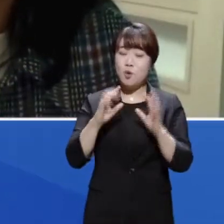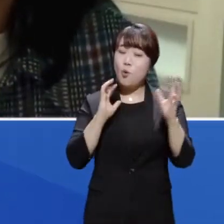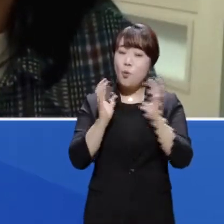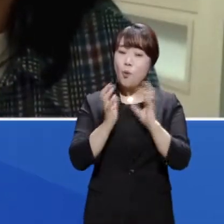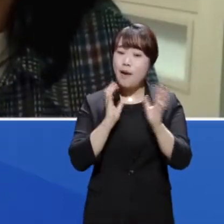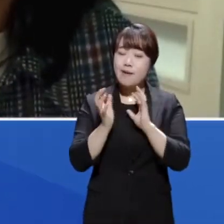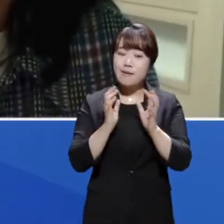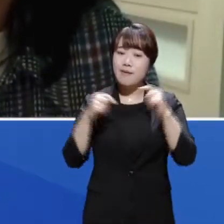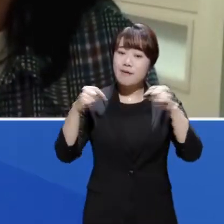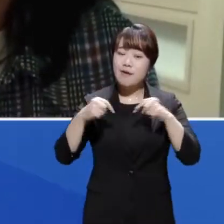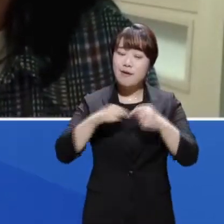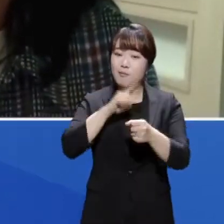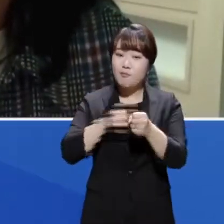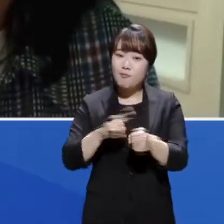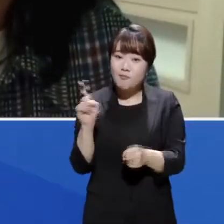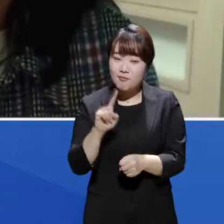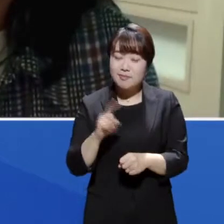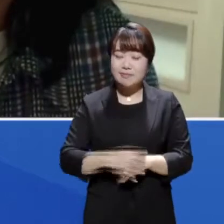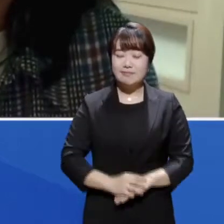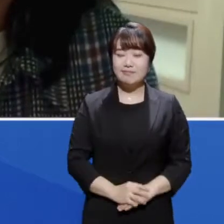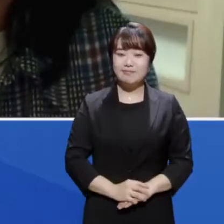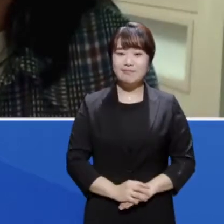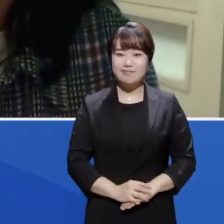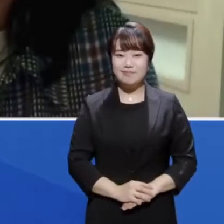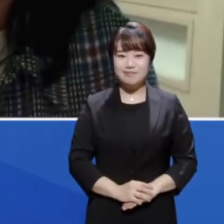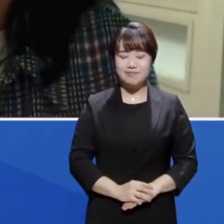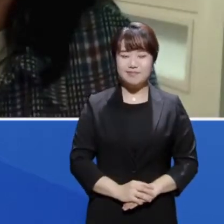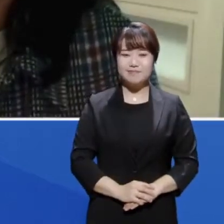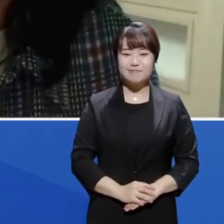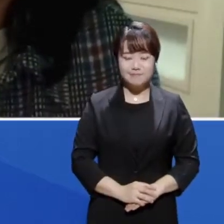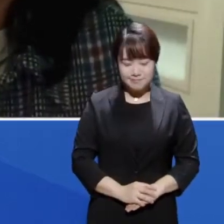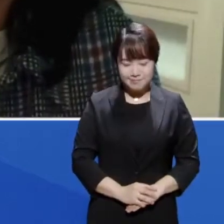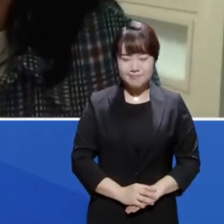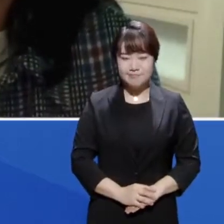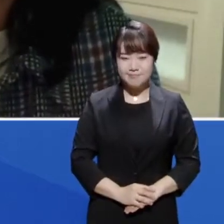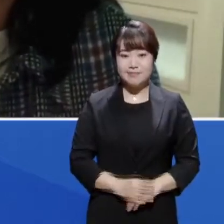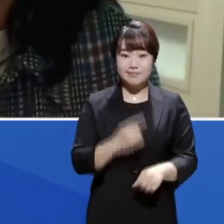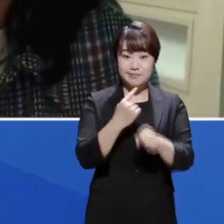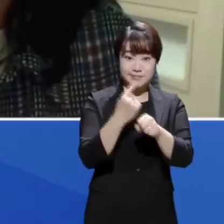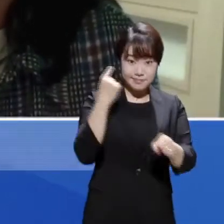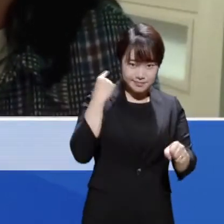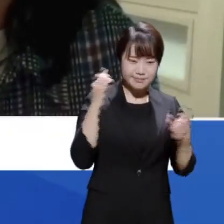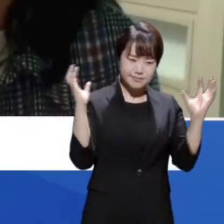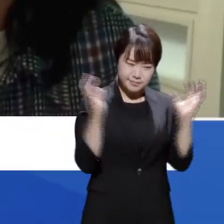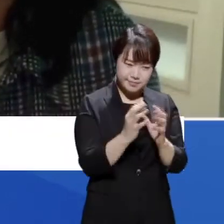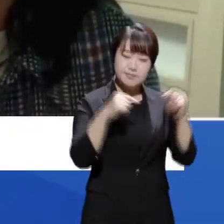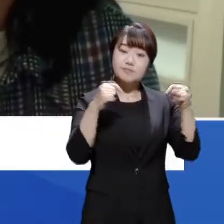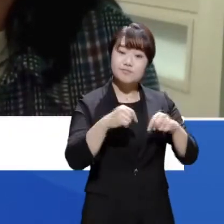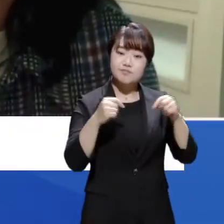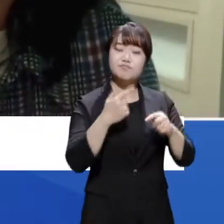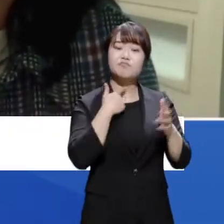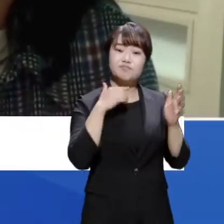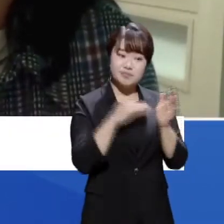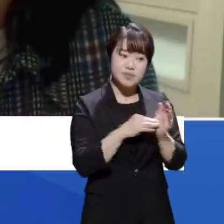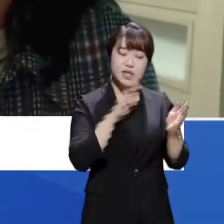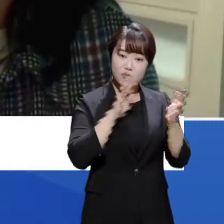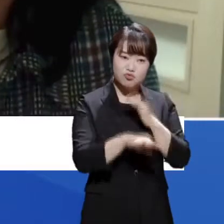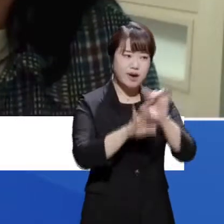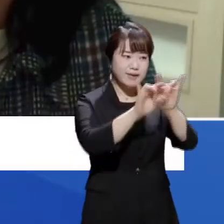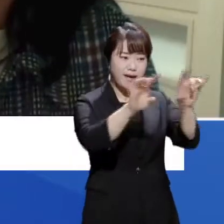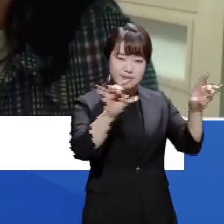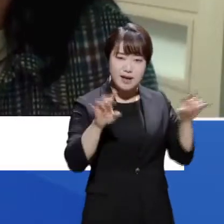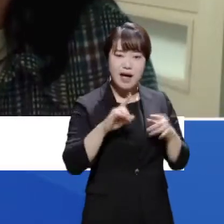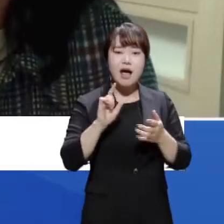것 같습니다. 어떤 의미일까요? 아, 네. 작년 컨퍼런스를 마치면서 참여자들이